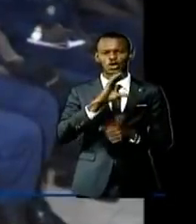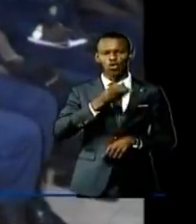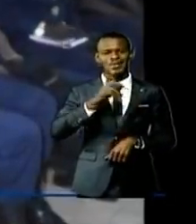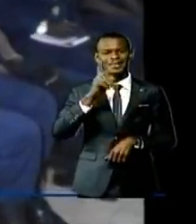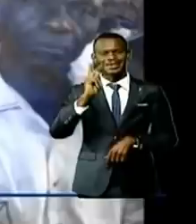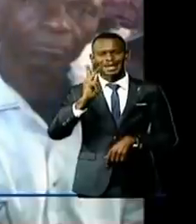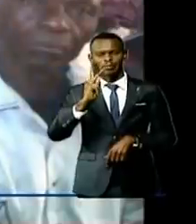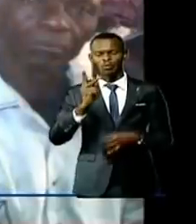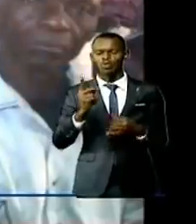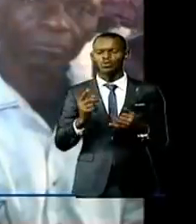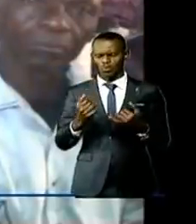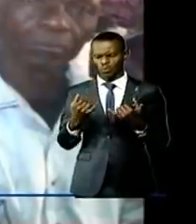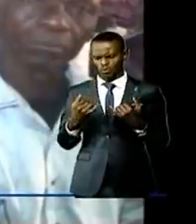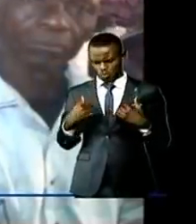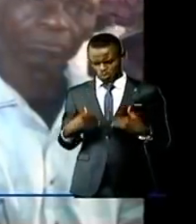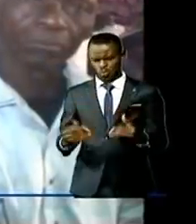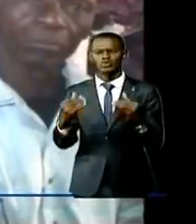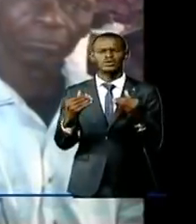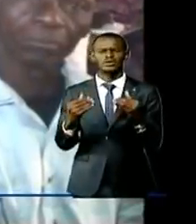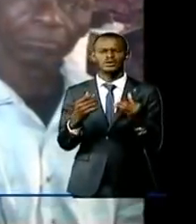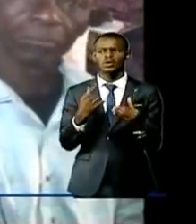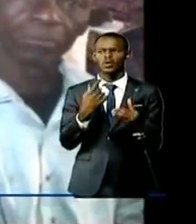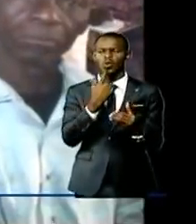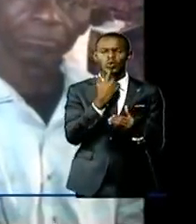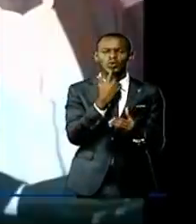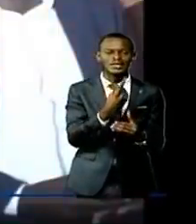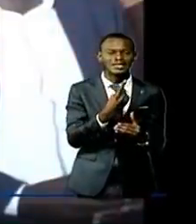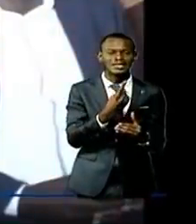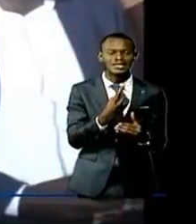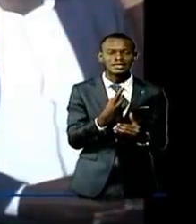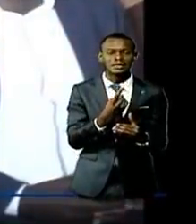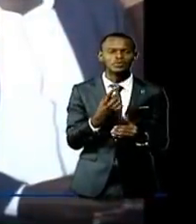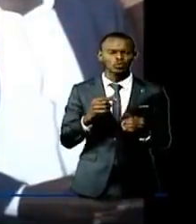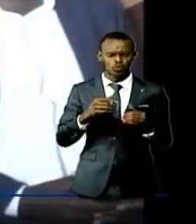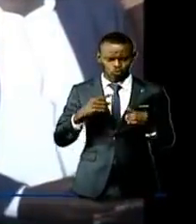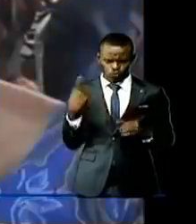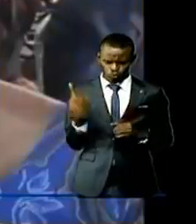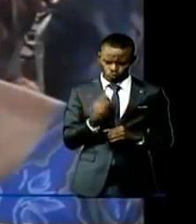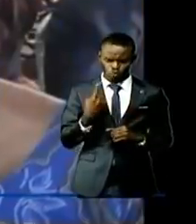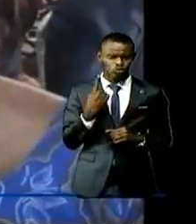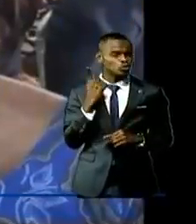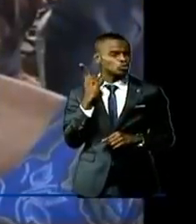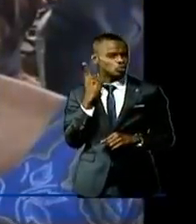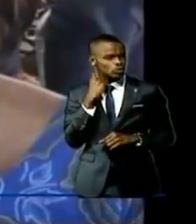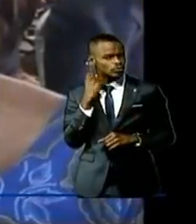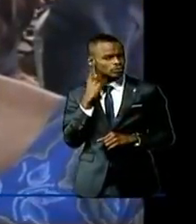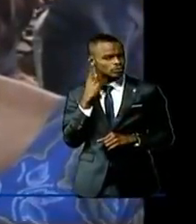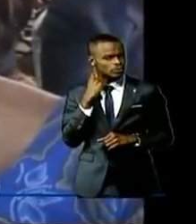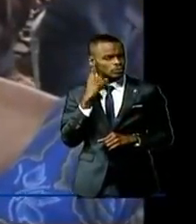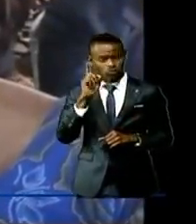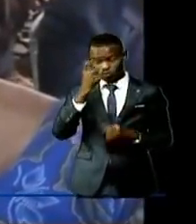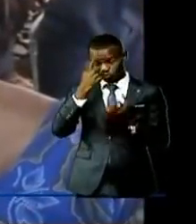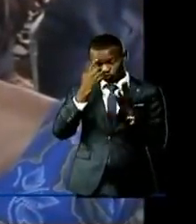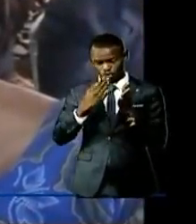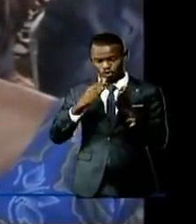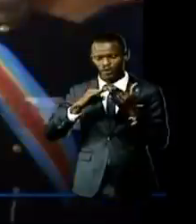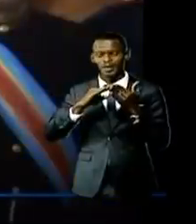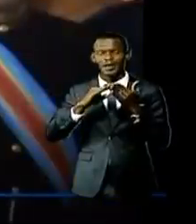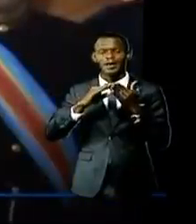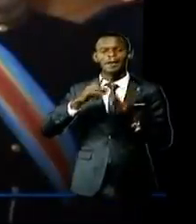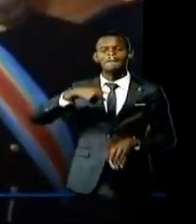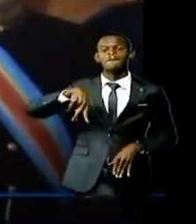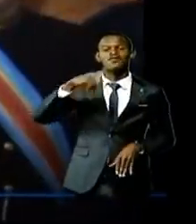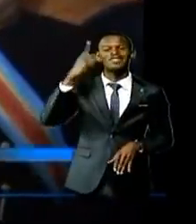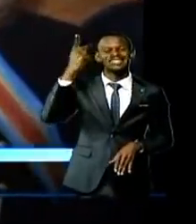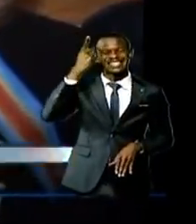c'est l'État ne se plaint pas, il agit. L'effort de l'instruction de son Excellence Monsieur le Gouverneur, qui a prôné zéro tolérance par rapport aux exécutions des